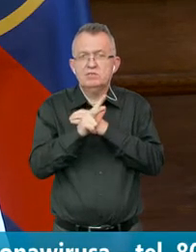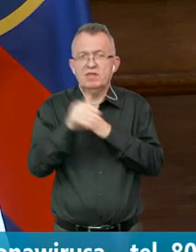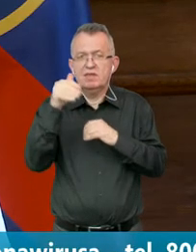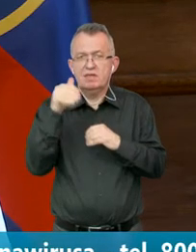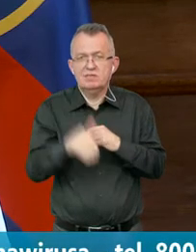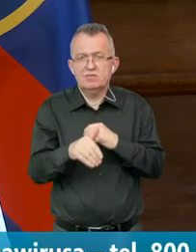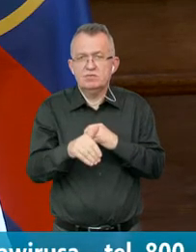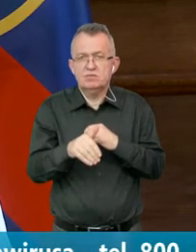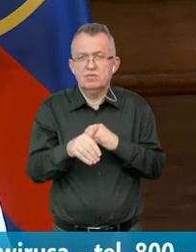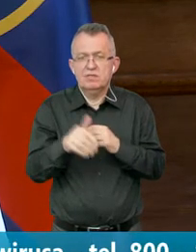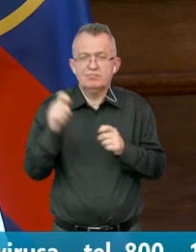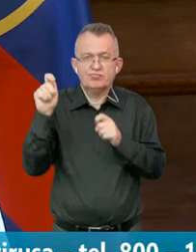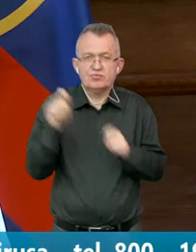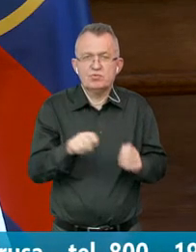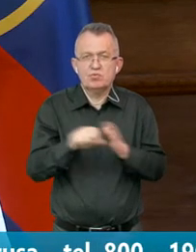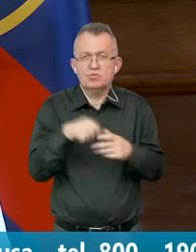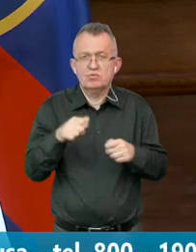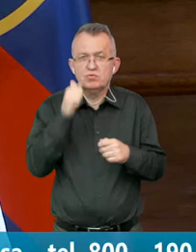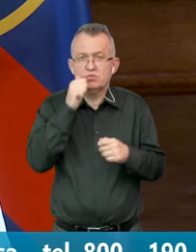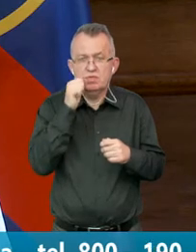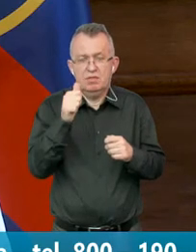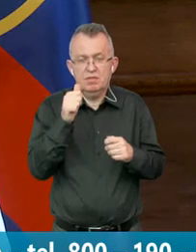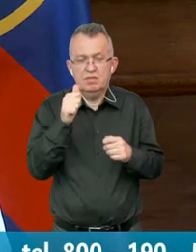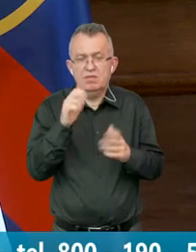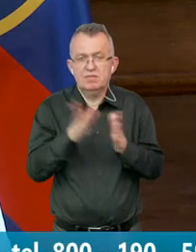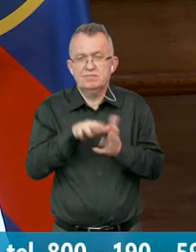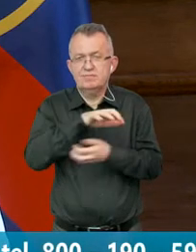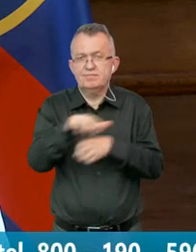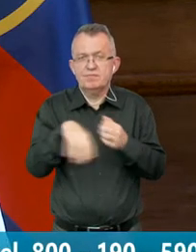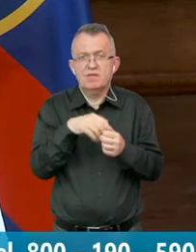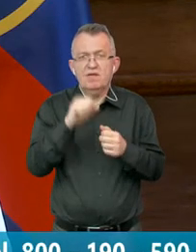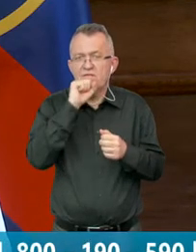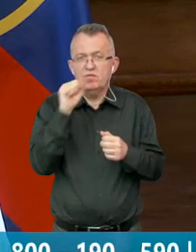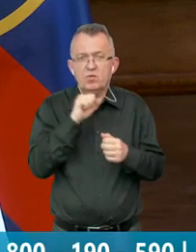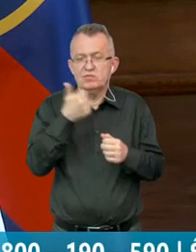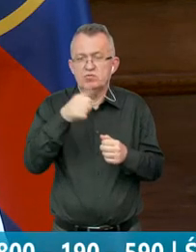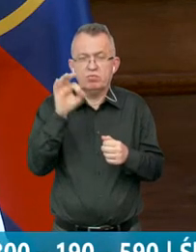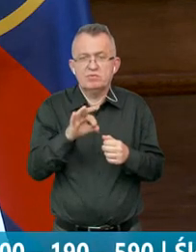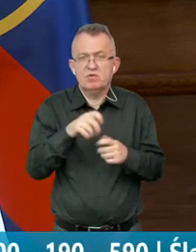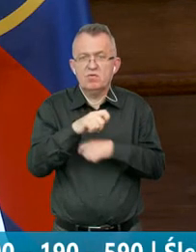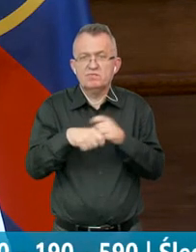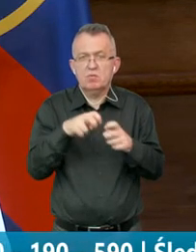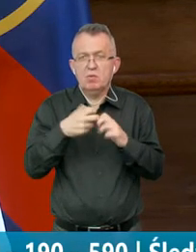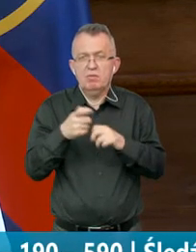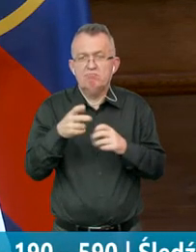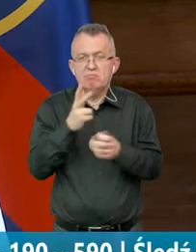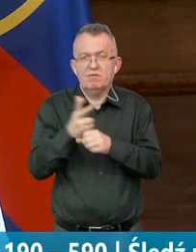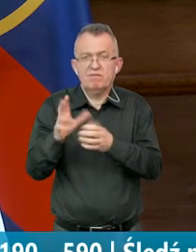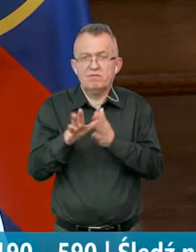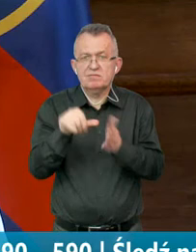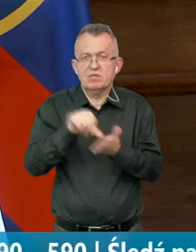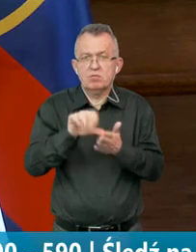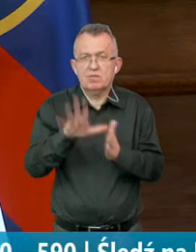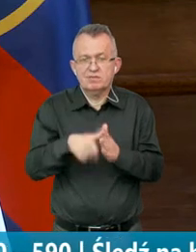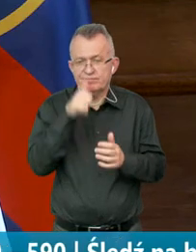tysiącach aut, które wjeżdżają do Szczecina w dzień powszedni, tak naprawdę my nigdy nie rozwiążemy w 100% problemu parkowania w centrum miasta.